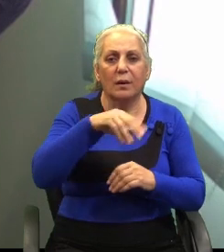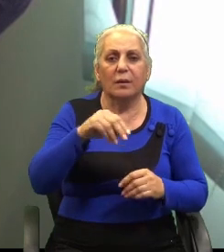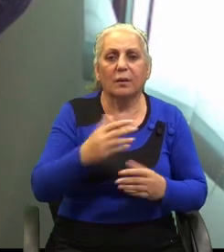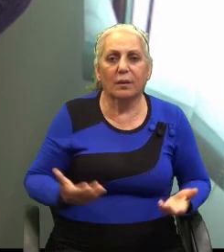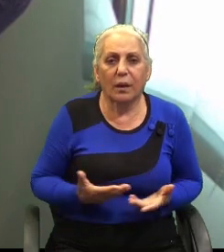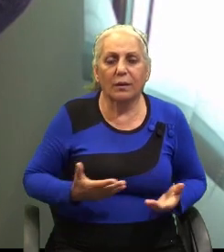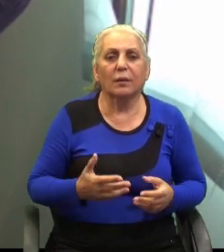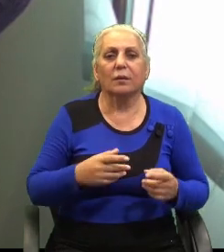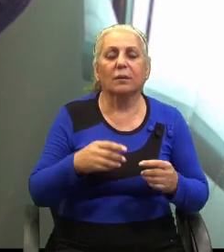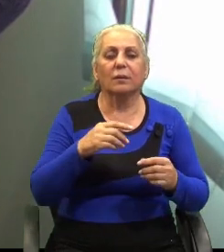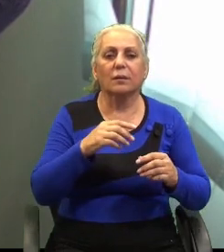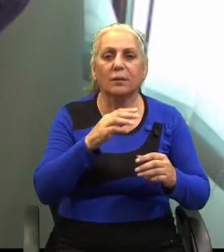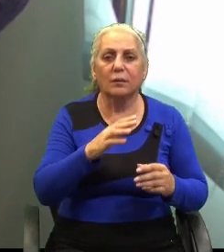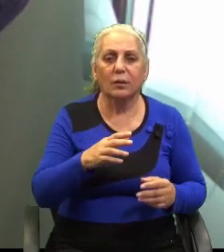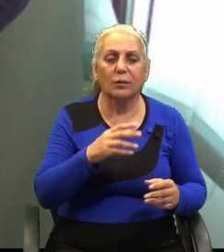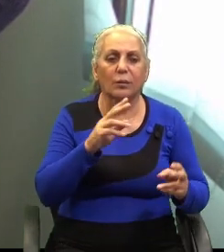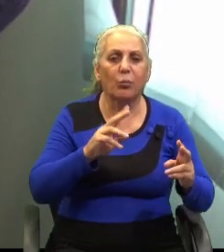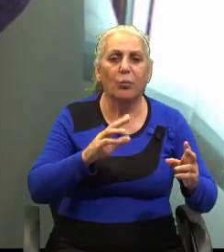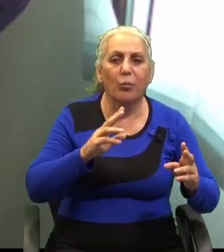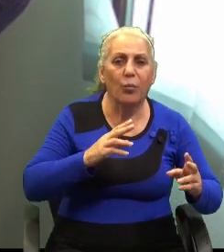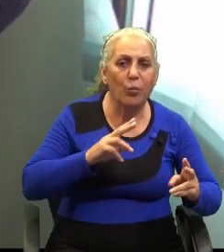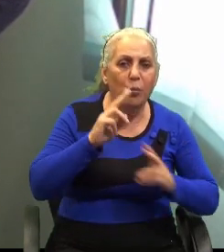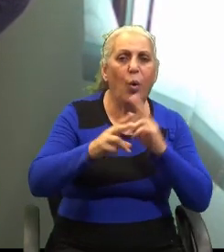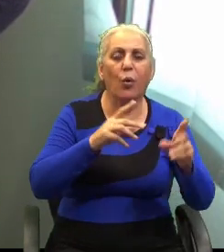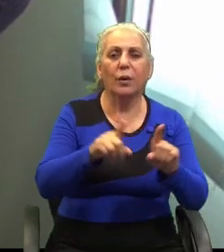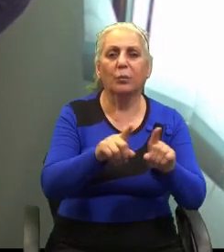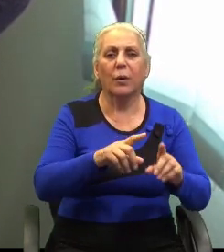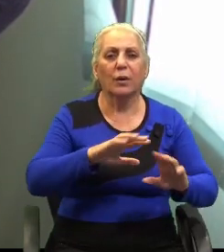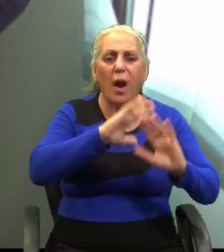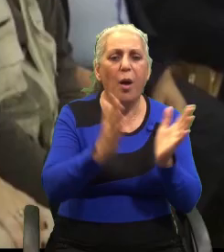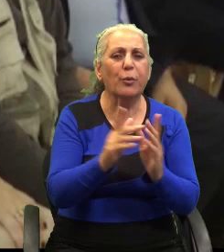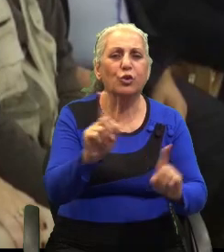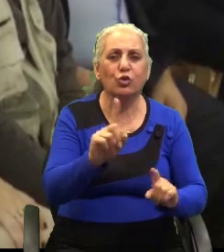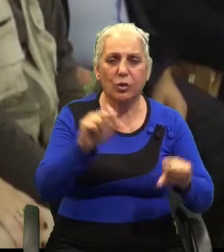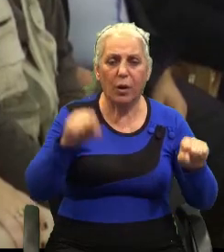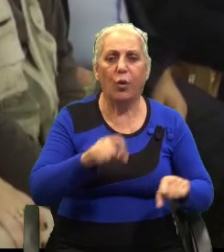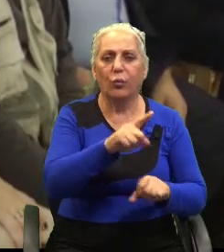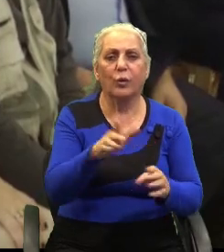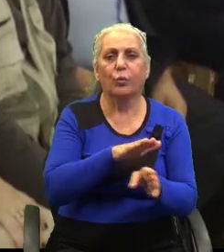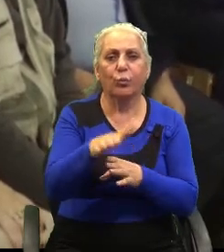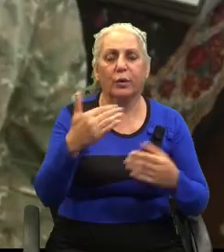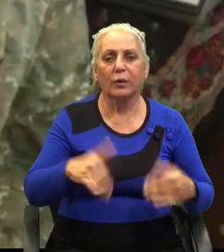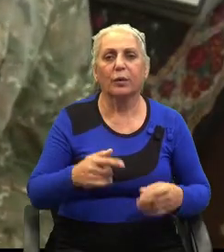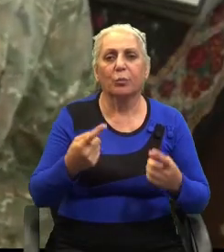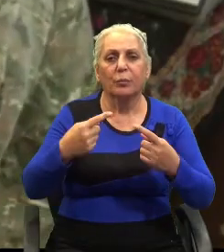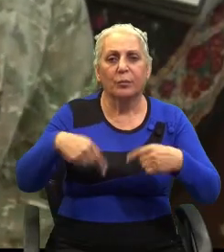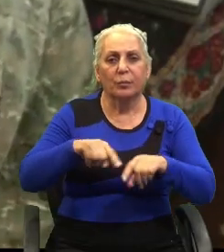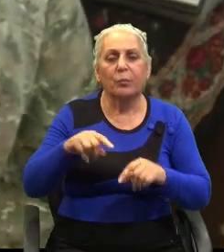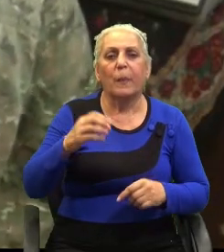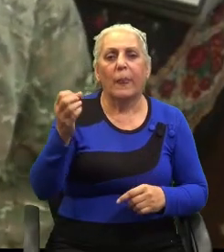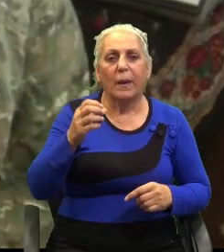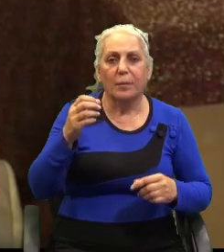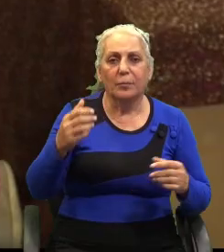թող ու բողում, ինչ հնարավոր էր, իրագործեց։ Միջոցառման ընթացքում Ստեփան Ավանցի